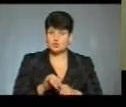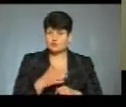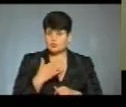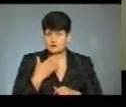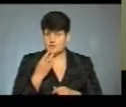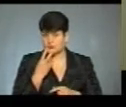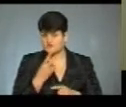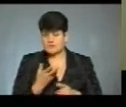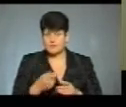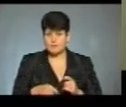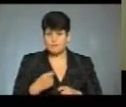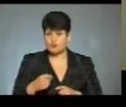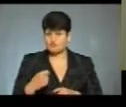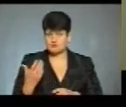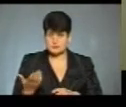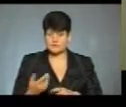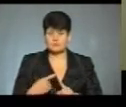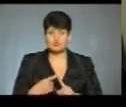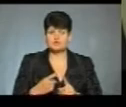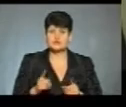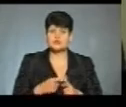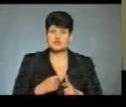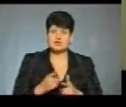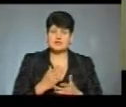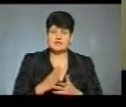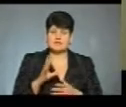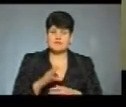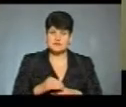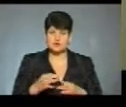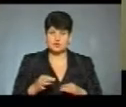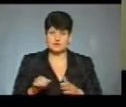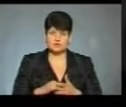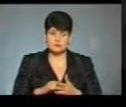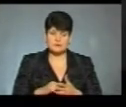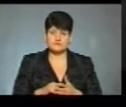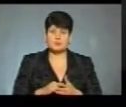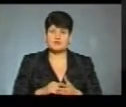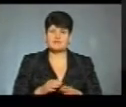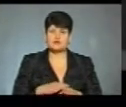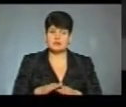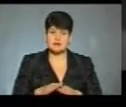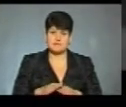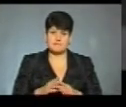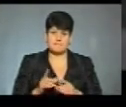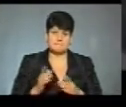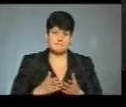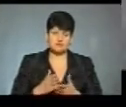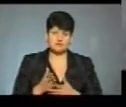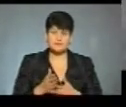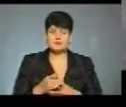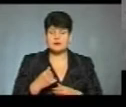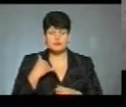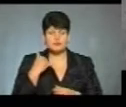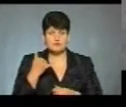видимих порушень. Плюс, чи є всі дозвільні документи на виконання даного маршруту. Ми зателефонували водієві, який був за